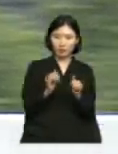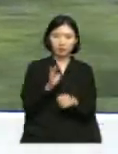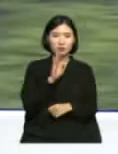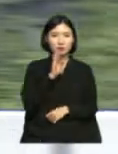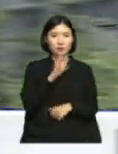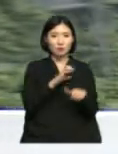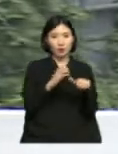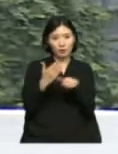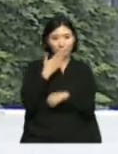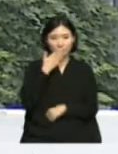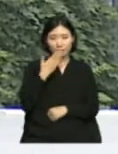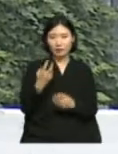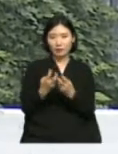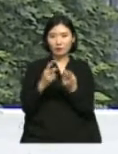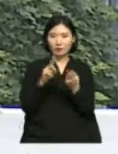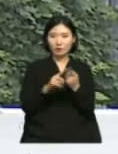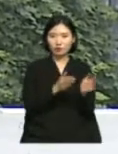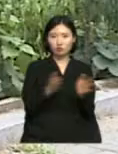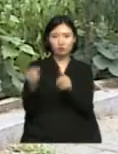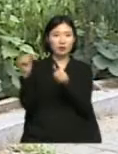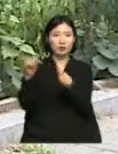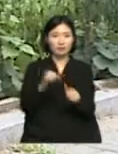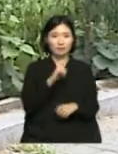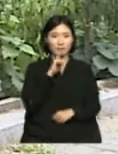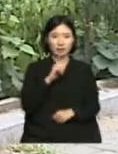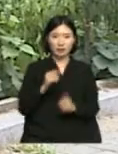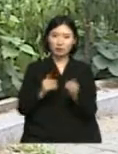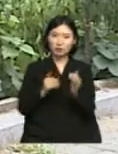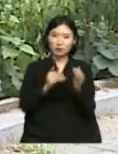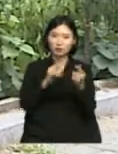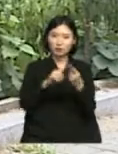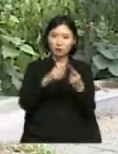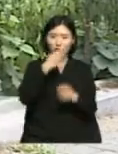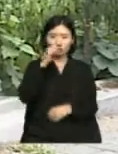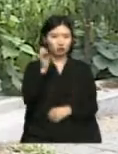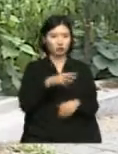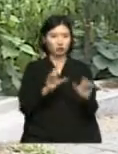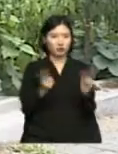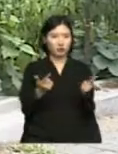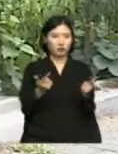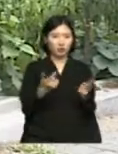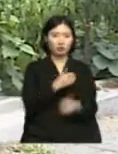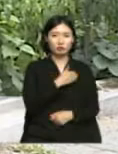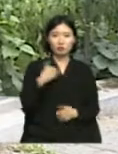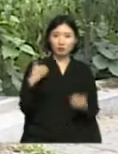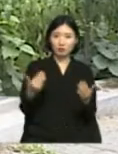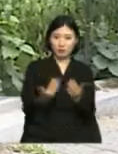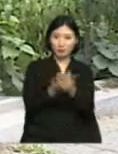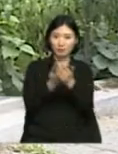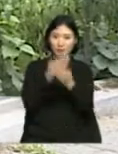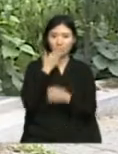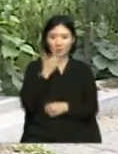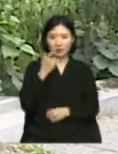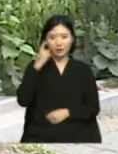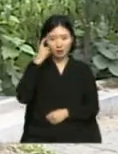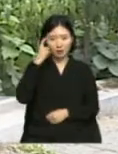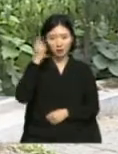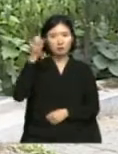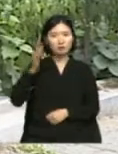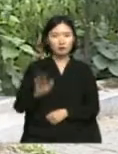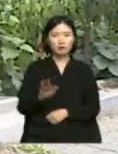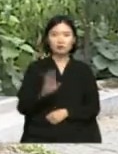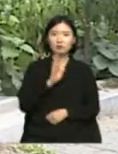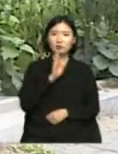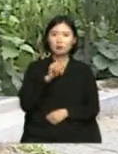실질적으로 활용할 수 있는 방안을 마련하라고 요구했습니다. 그 절차 자체를 저희가 무시하는 건 아니고 충분히 그 개발하고 할 수 있다고 생각합니다. 근데 실질적으로